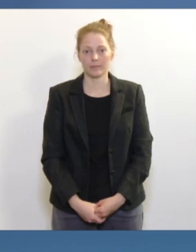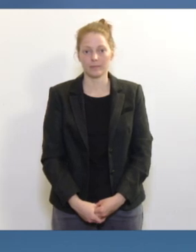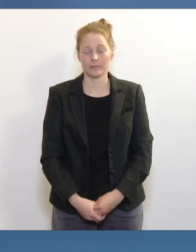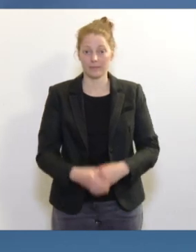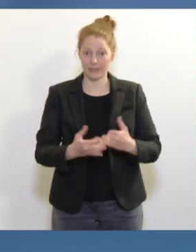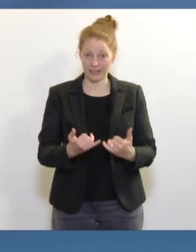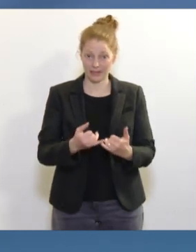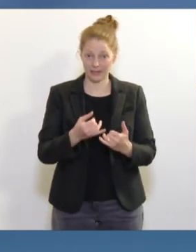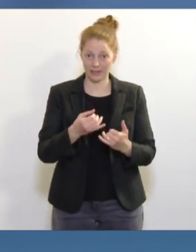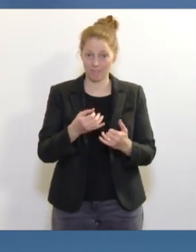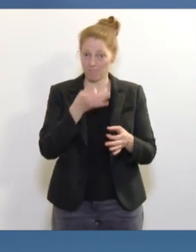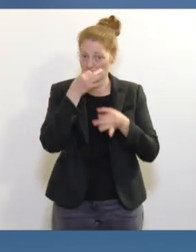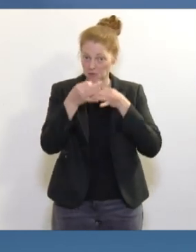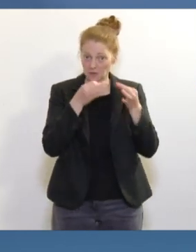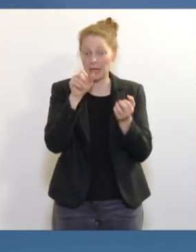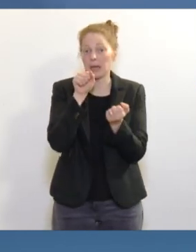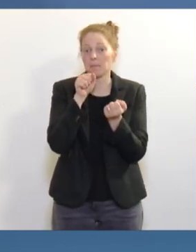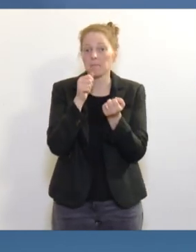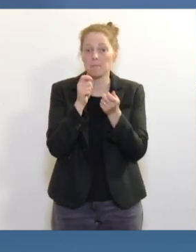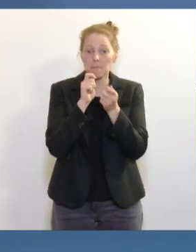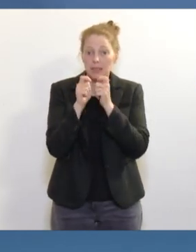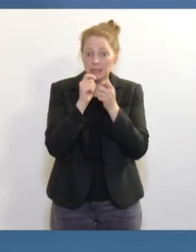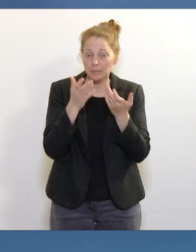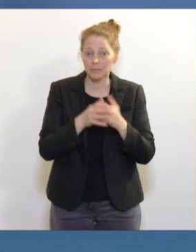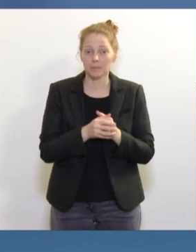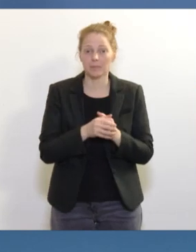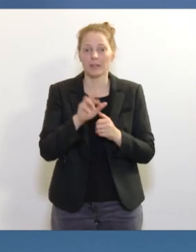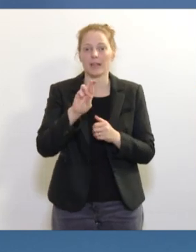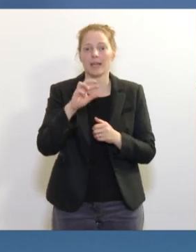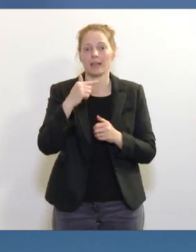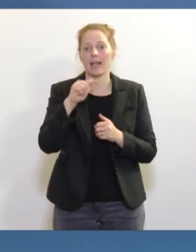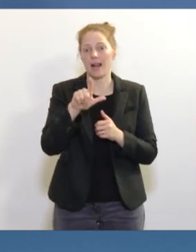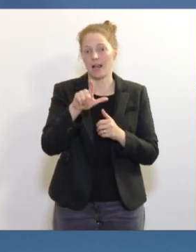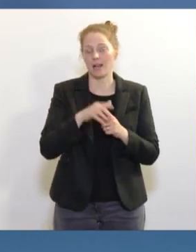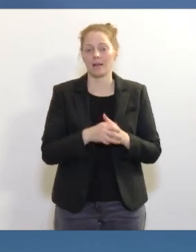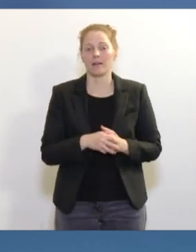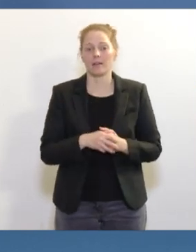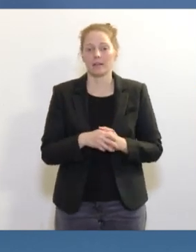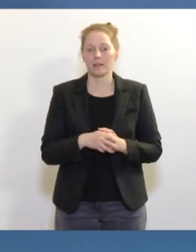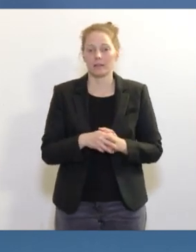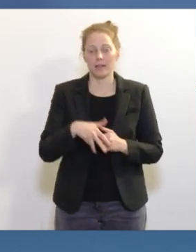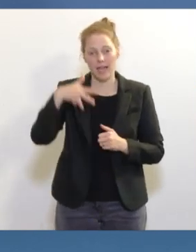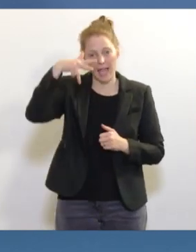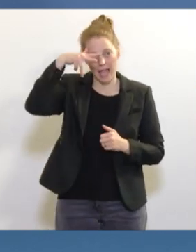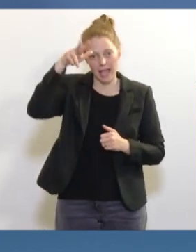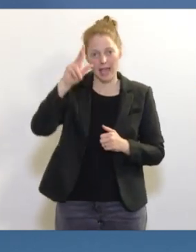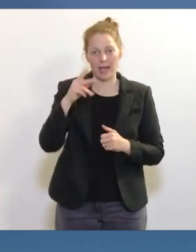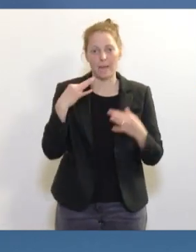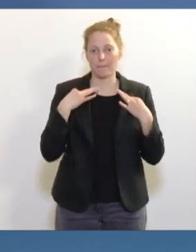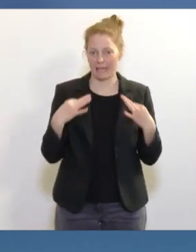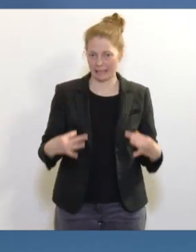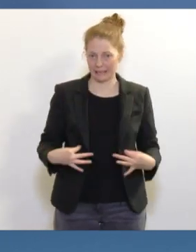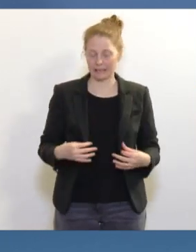Den Press. Eine erste Frage von RTL kommen. Herr Kersch,